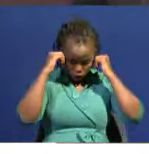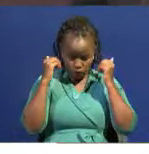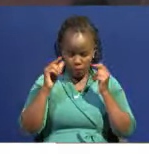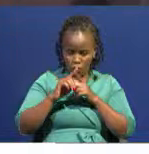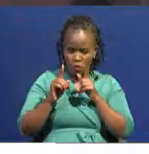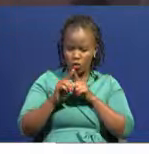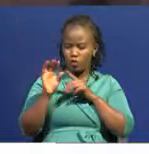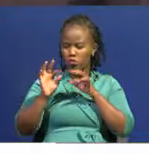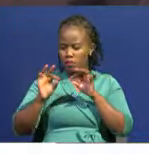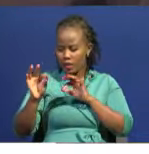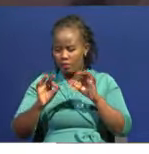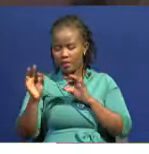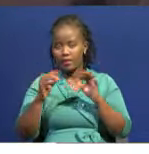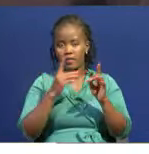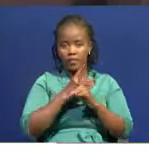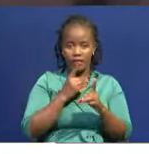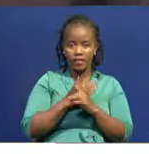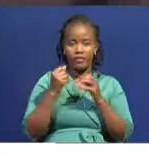changamoto mbalimbali